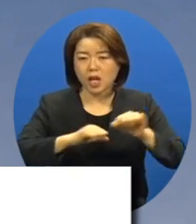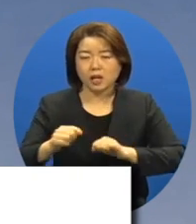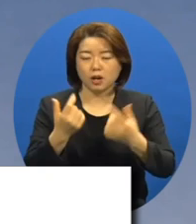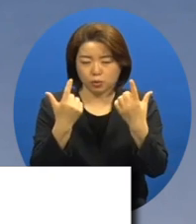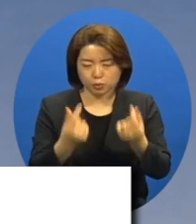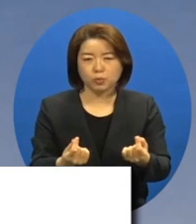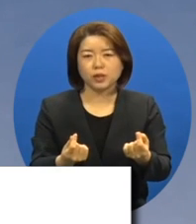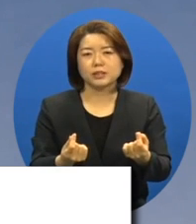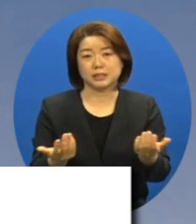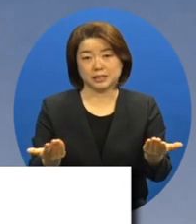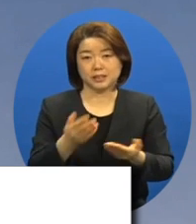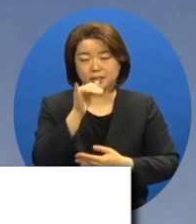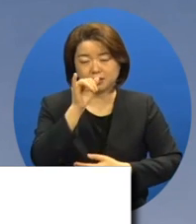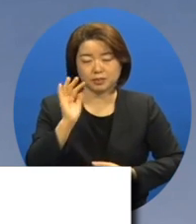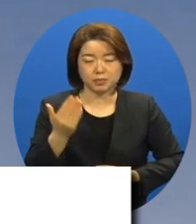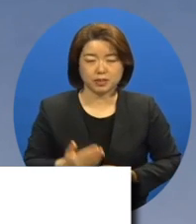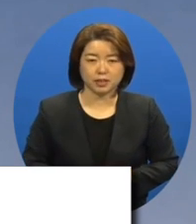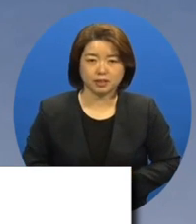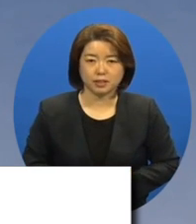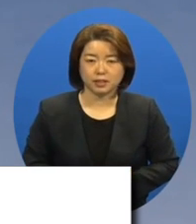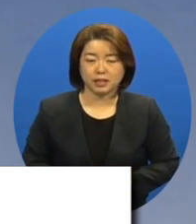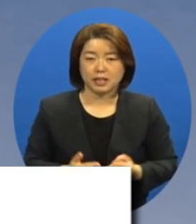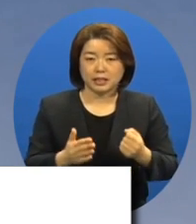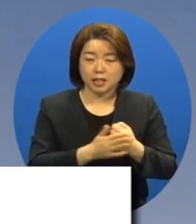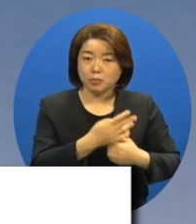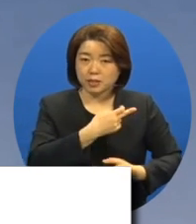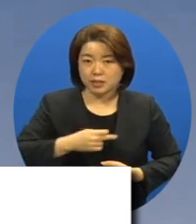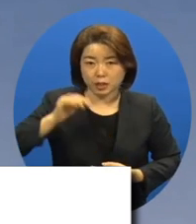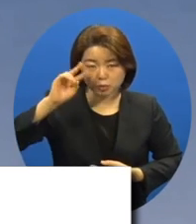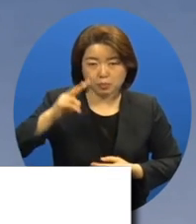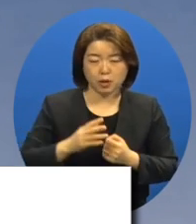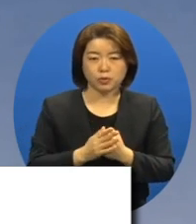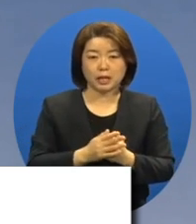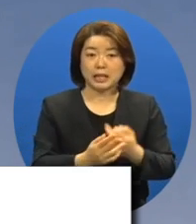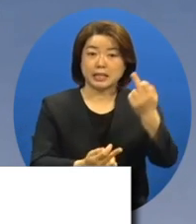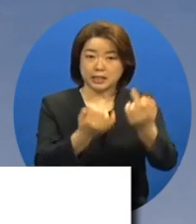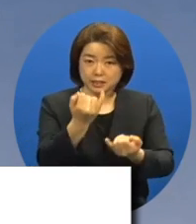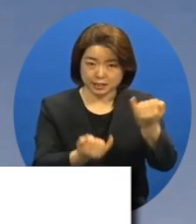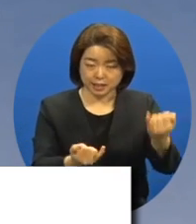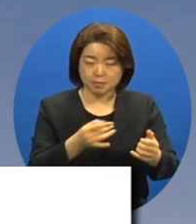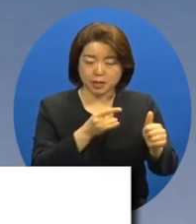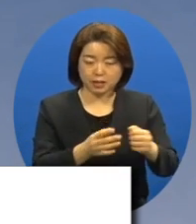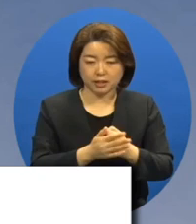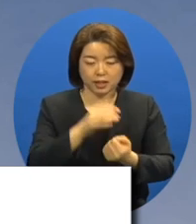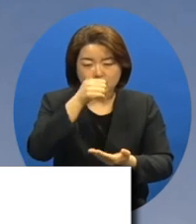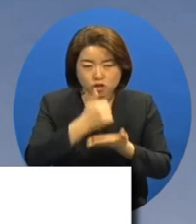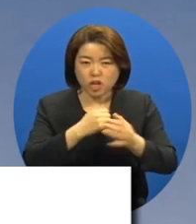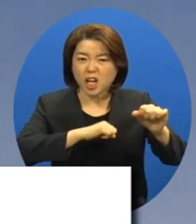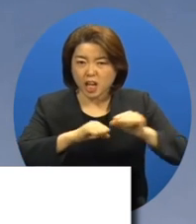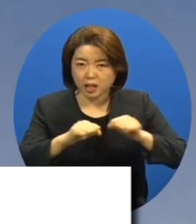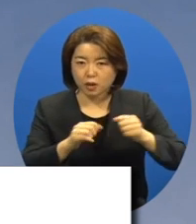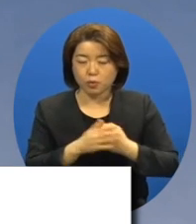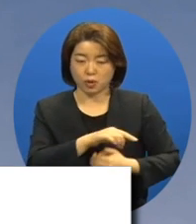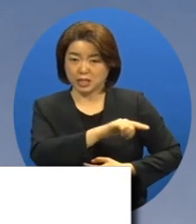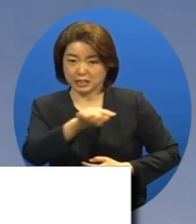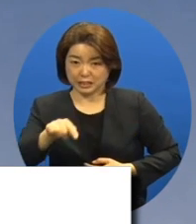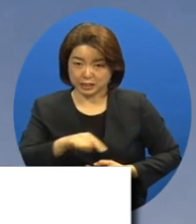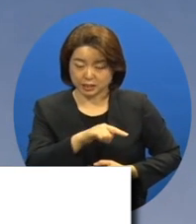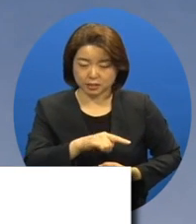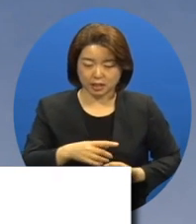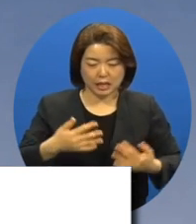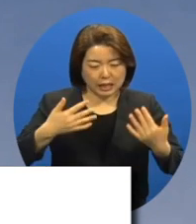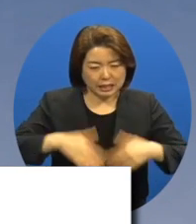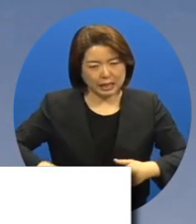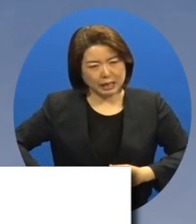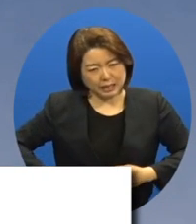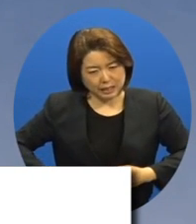같습니다 그래서 사도 바울은 형제 자매들에게 죄를 짓고 그들의 약한 양심을 상하게